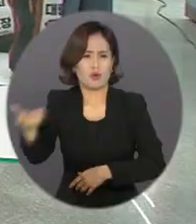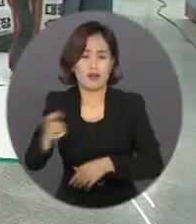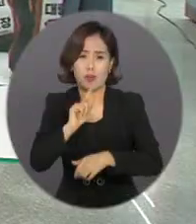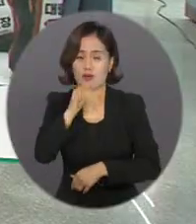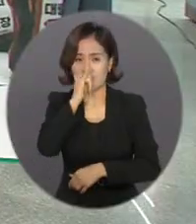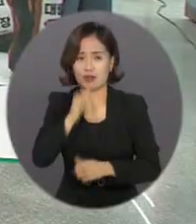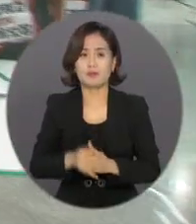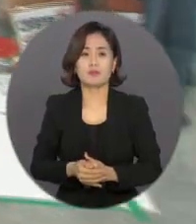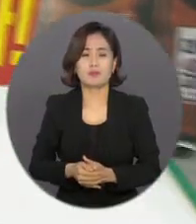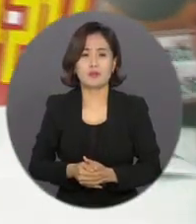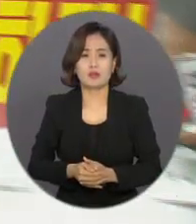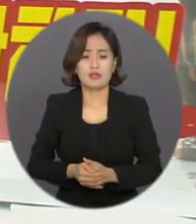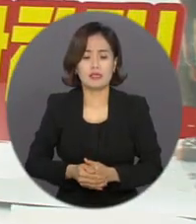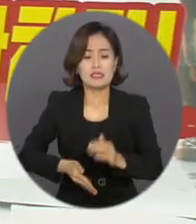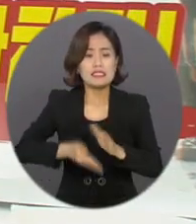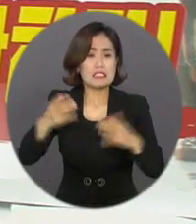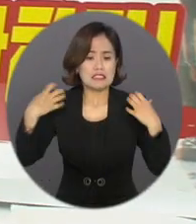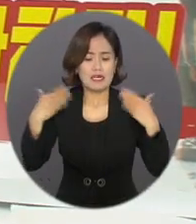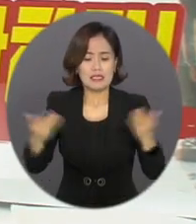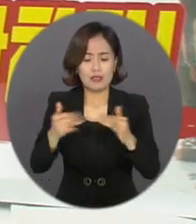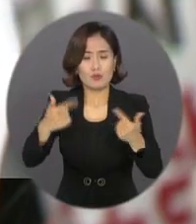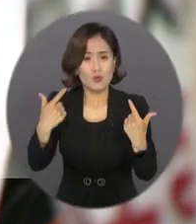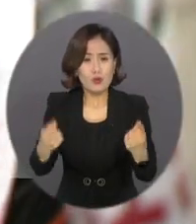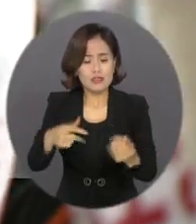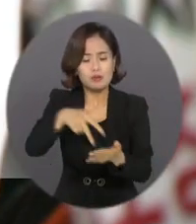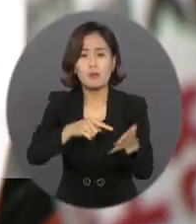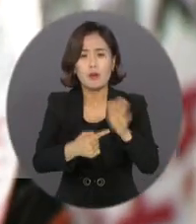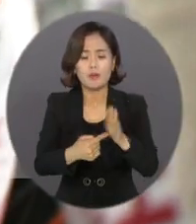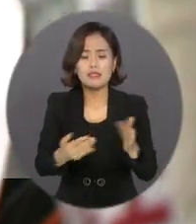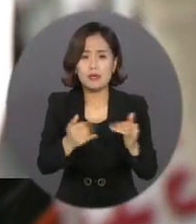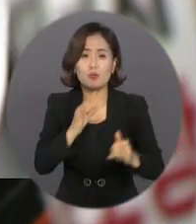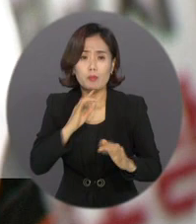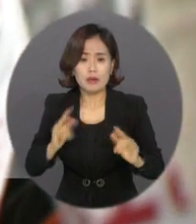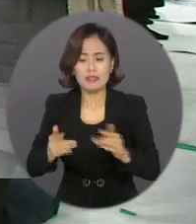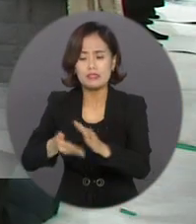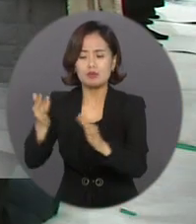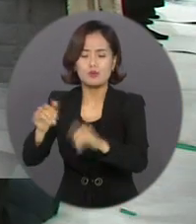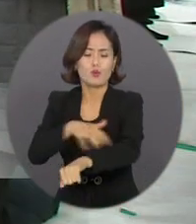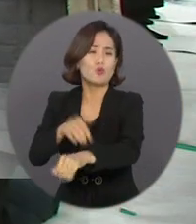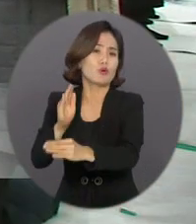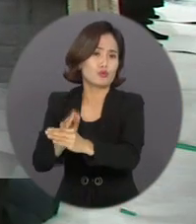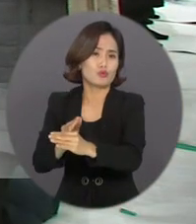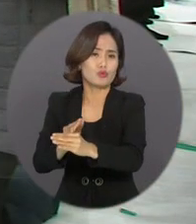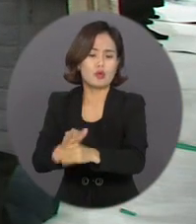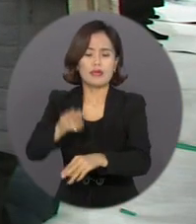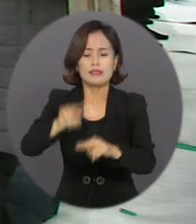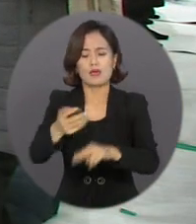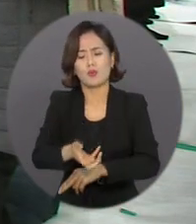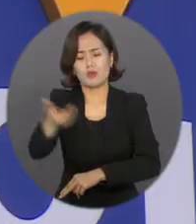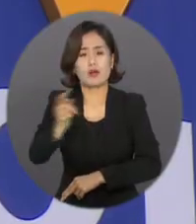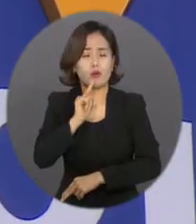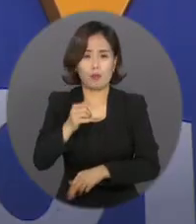요청했습니다. 시청 공무원들 역시 입장문을 내고 직원뿐만 아니라 시민들도 불편을 겪고 있다며 퇴거를